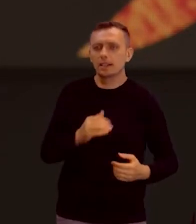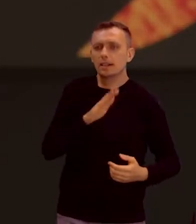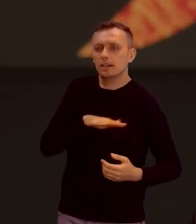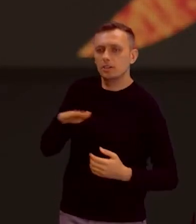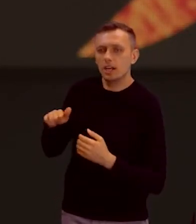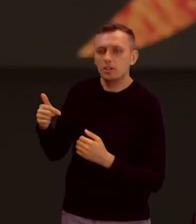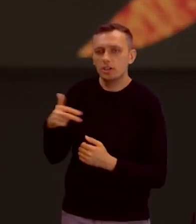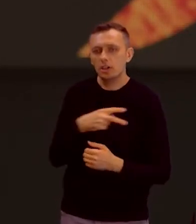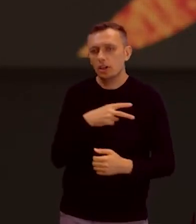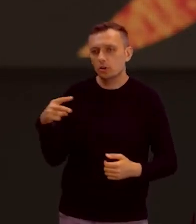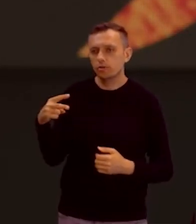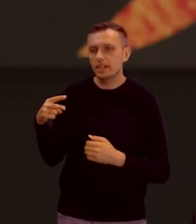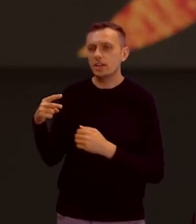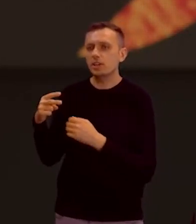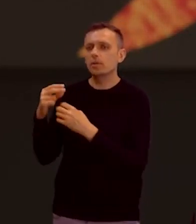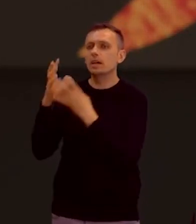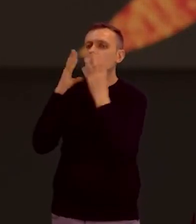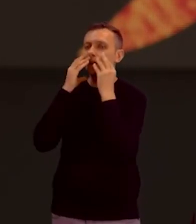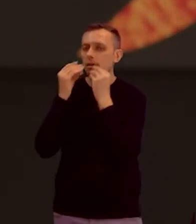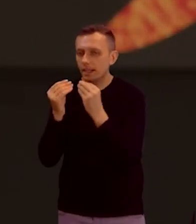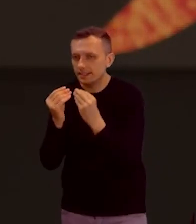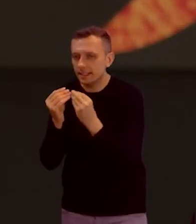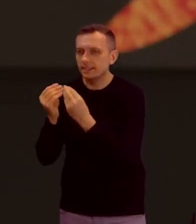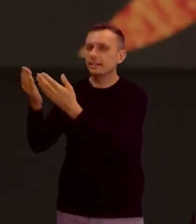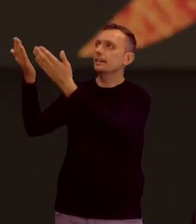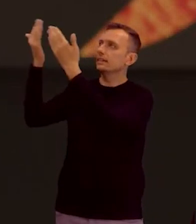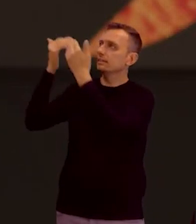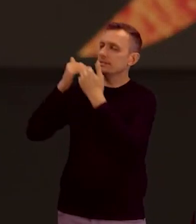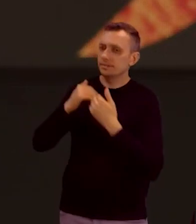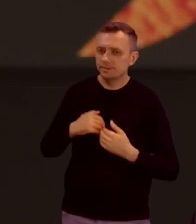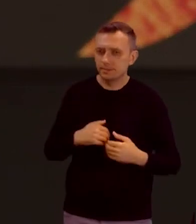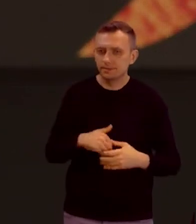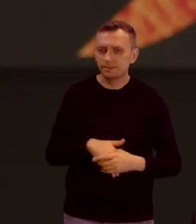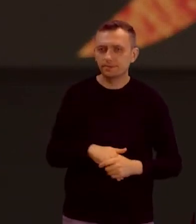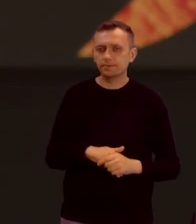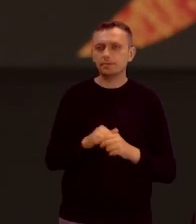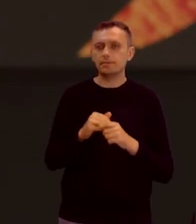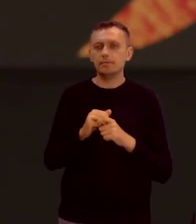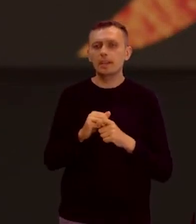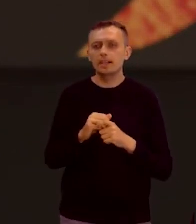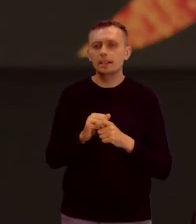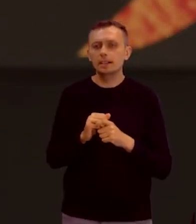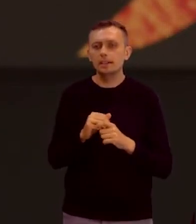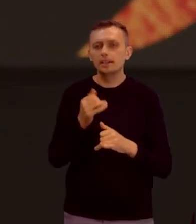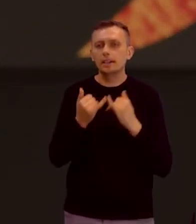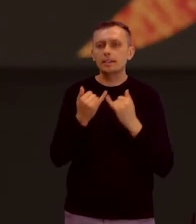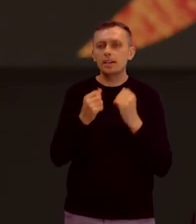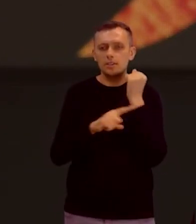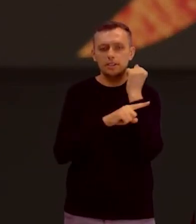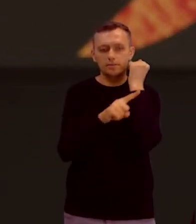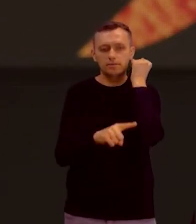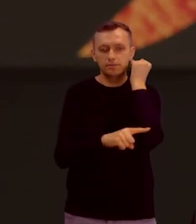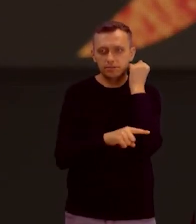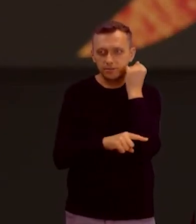A inny przekład mówi właśnie, oto dzieci są darem Pana, podarunkiem jest owoc łona. Tu w tym